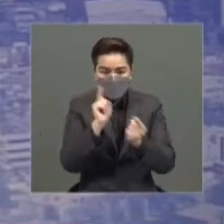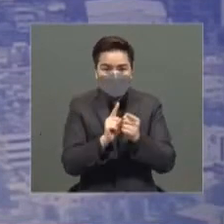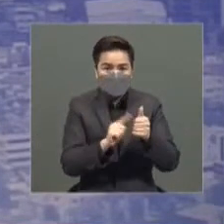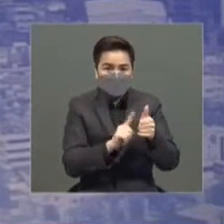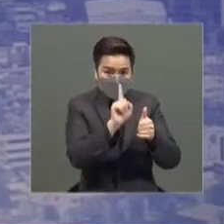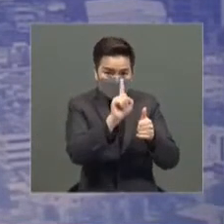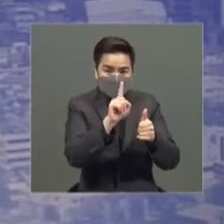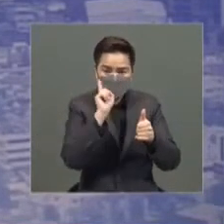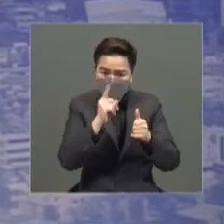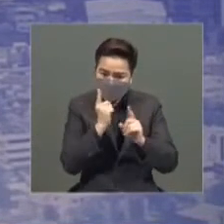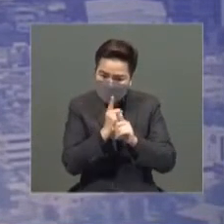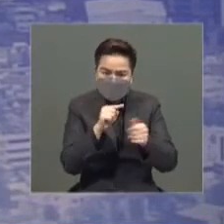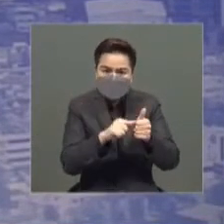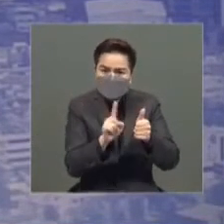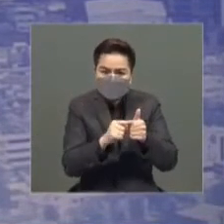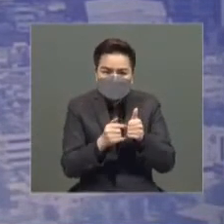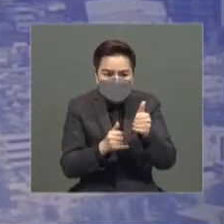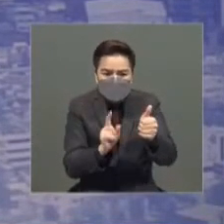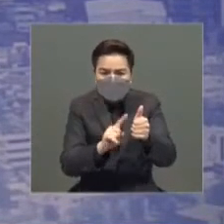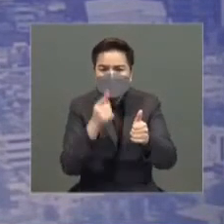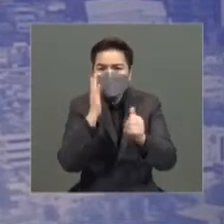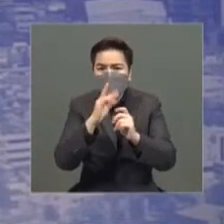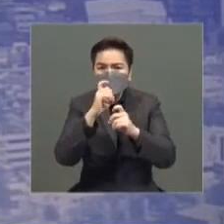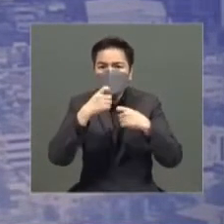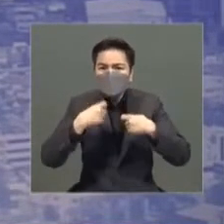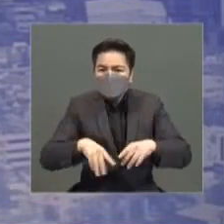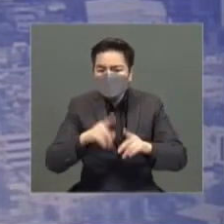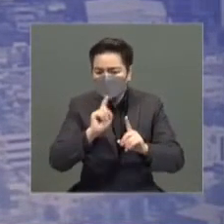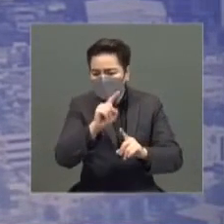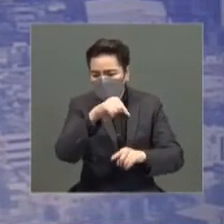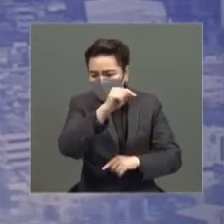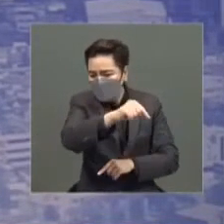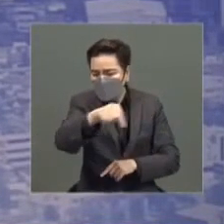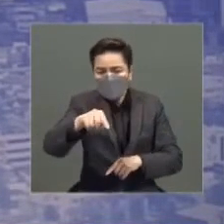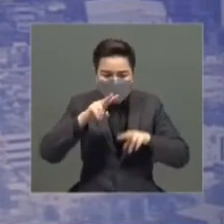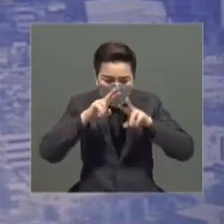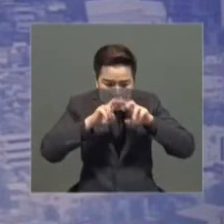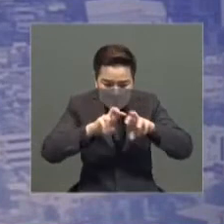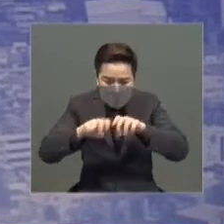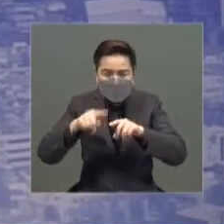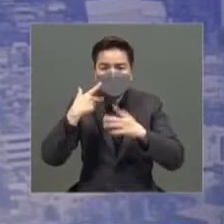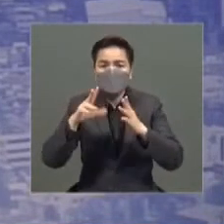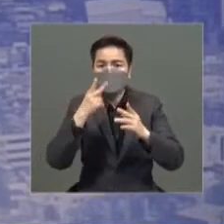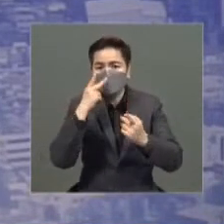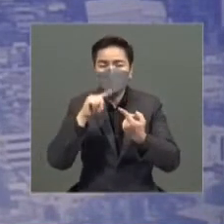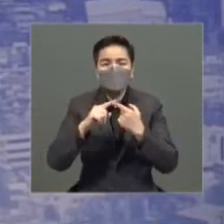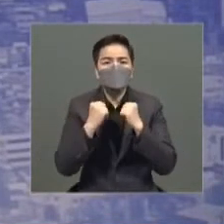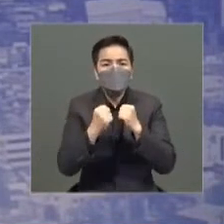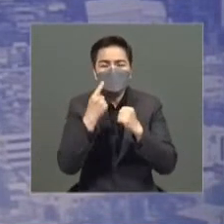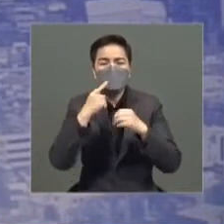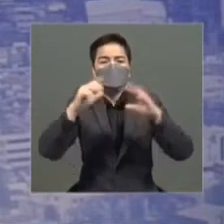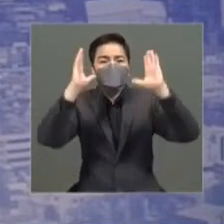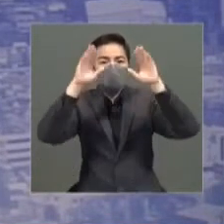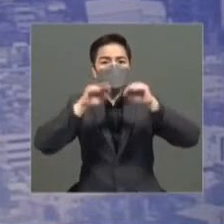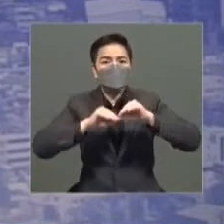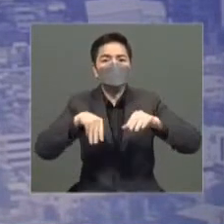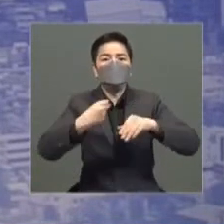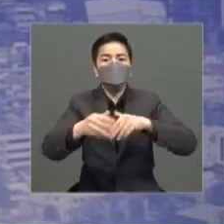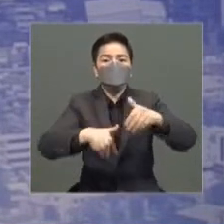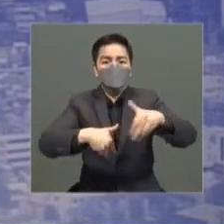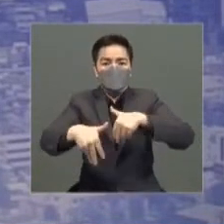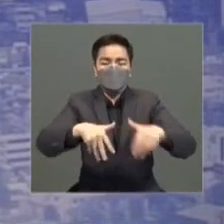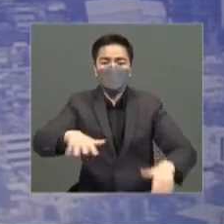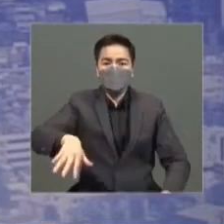คนท่านต้องรีบตามไปว่าใครเป็นผู้ที่สัมผัสเสี่ยงสูงแล้วก็มีการพยายามที่จะประชาสัมพันธ์ให้ชุมช